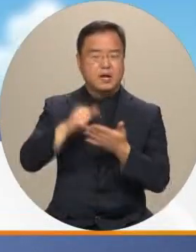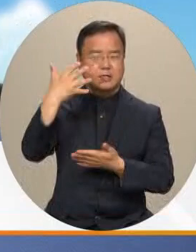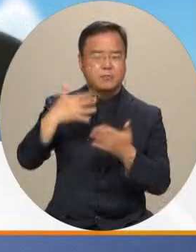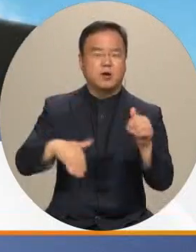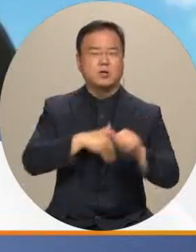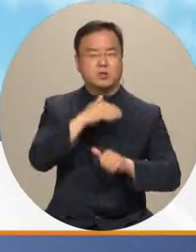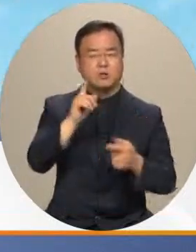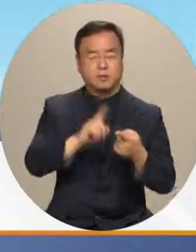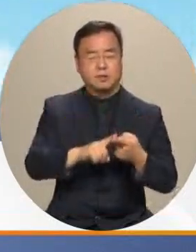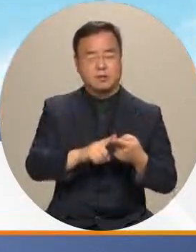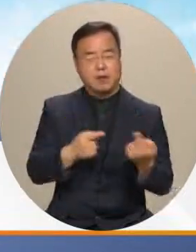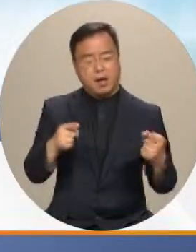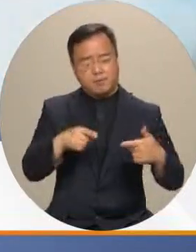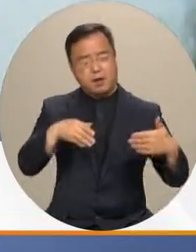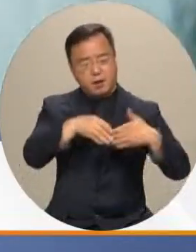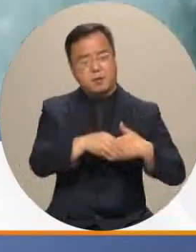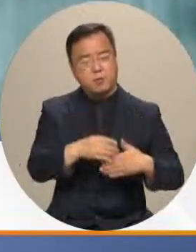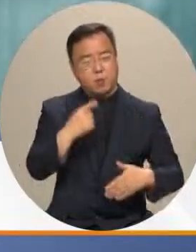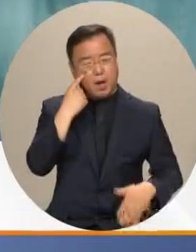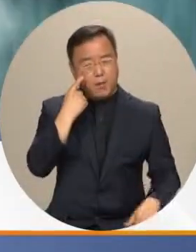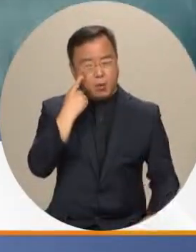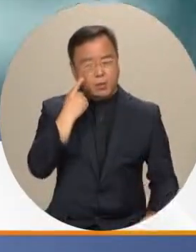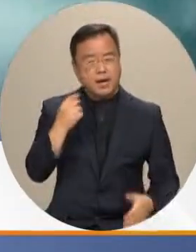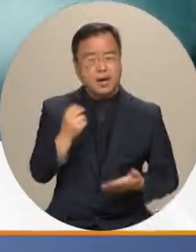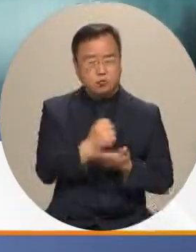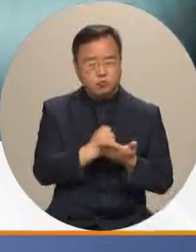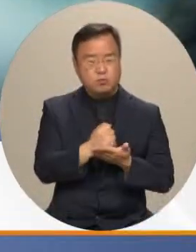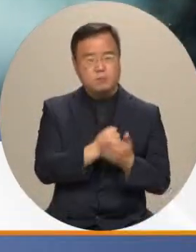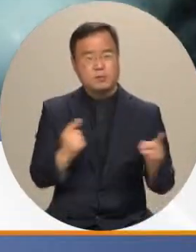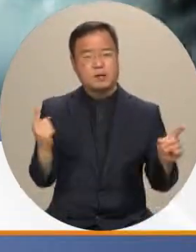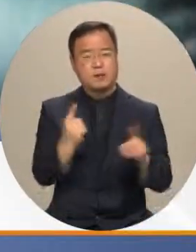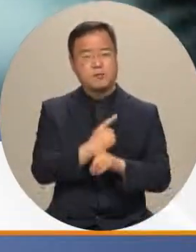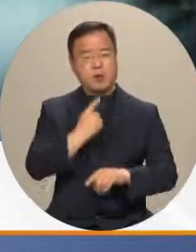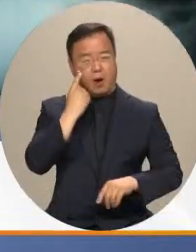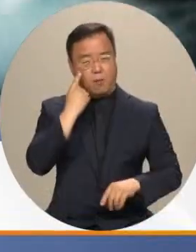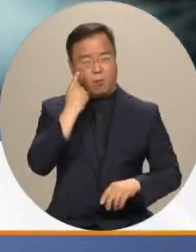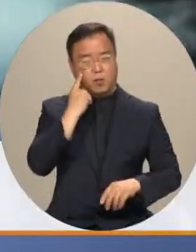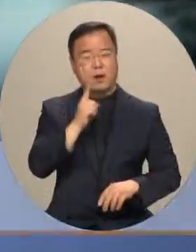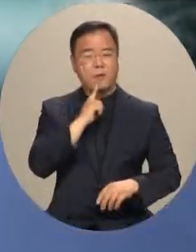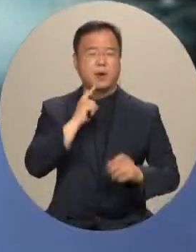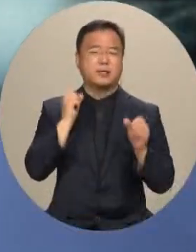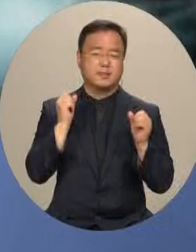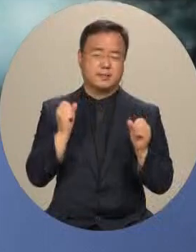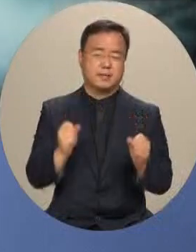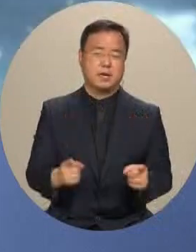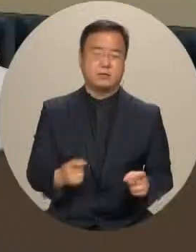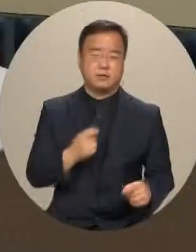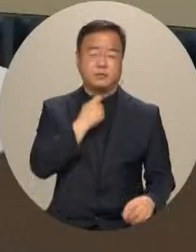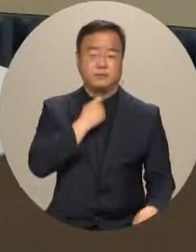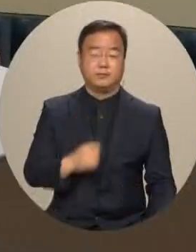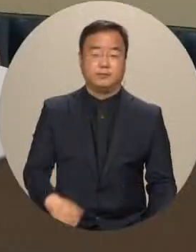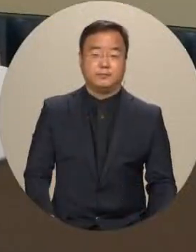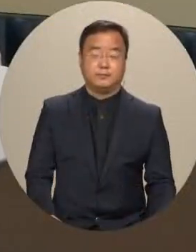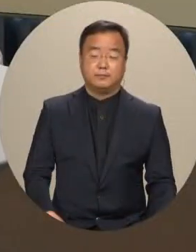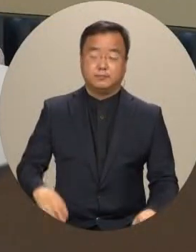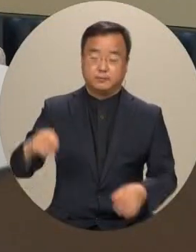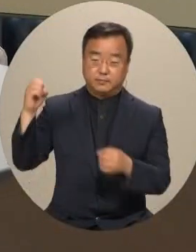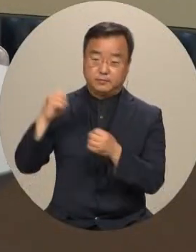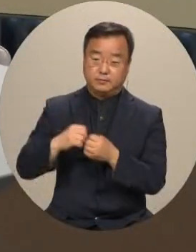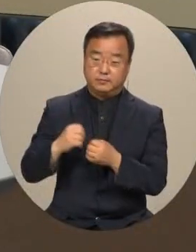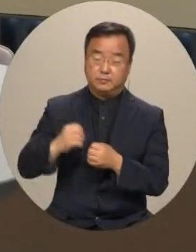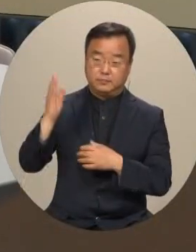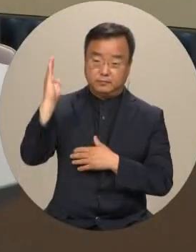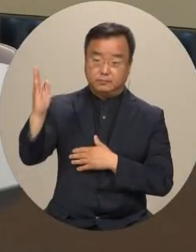같이 한번 잘 운명을 바꿔보는 그런 계기가 됐으면 합니다네 토종 신화와